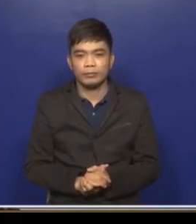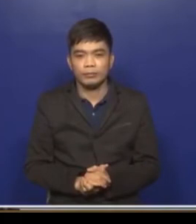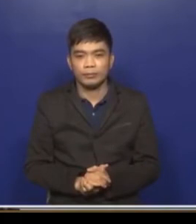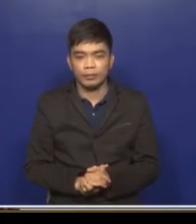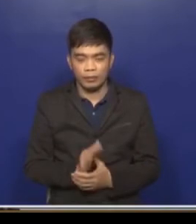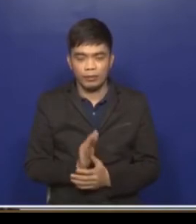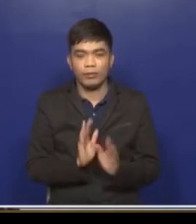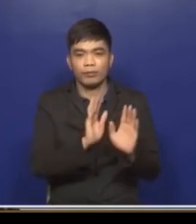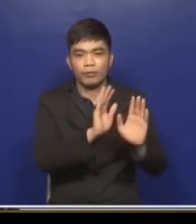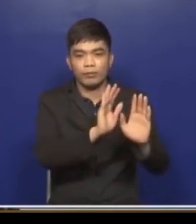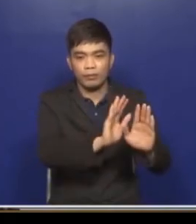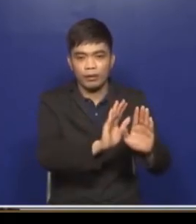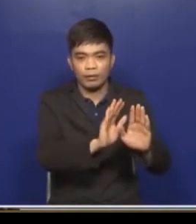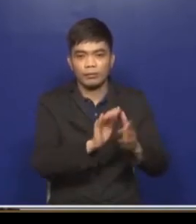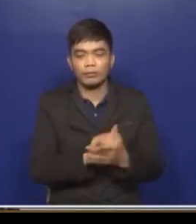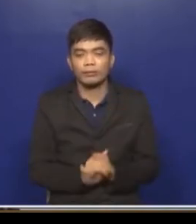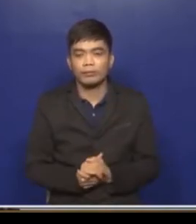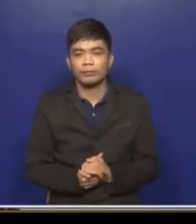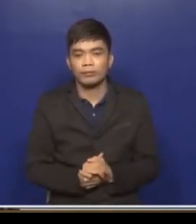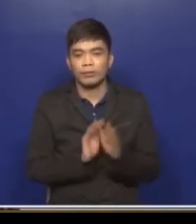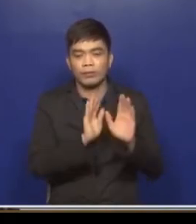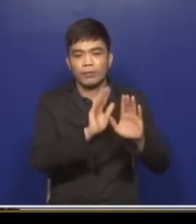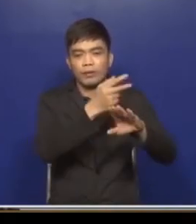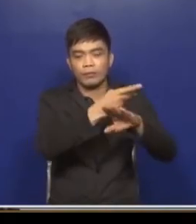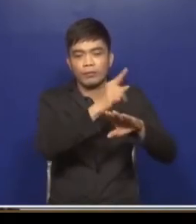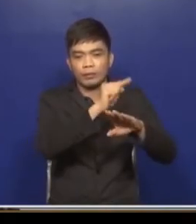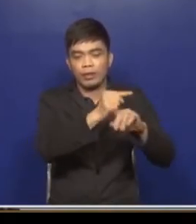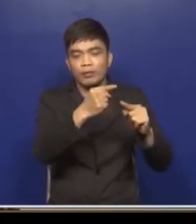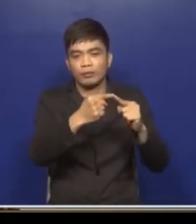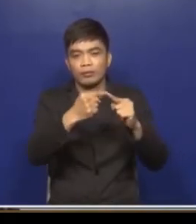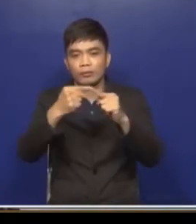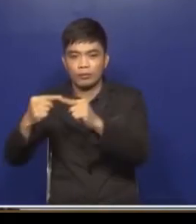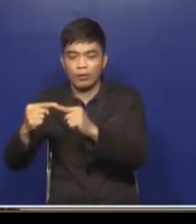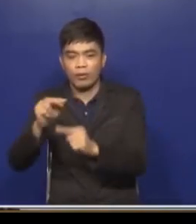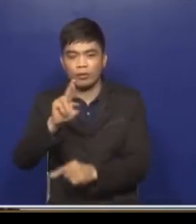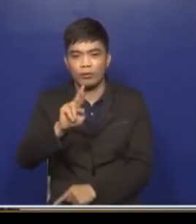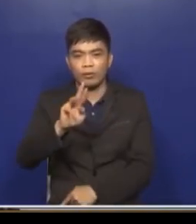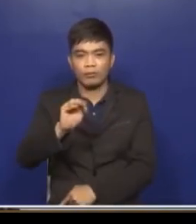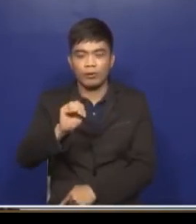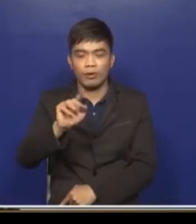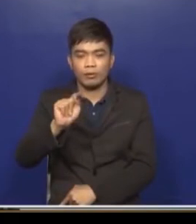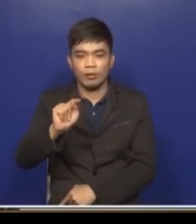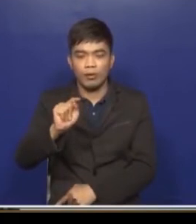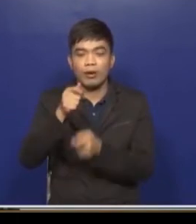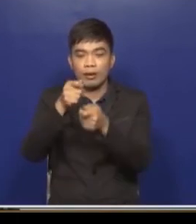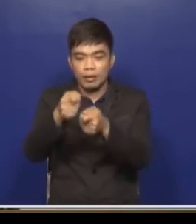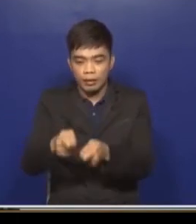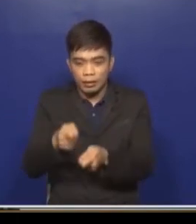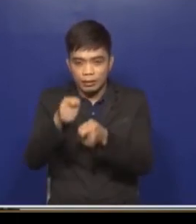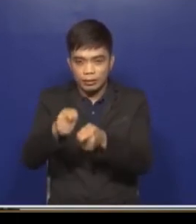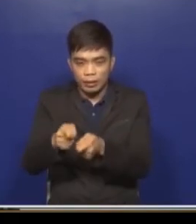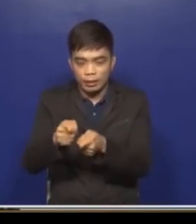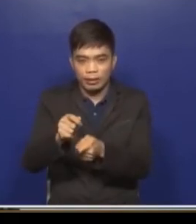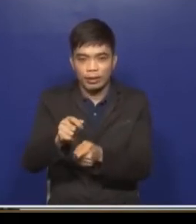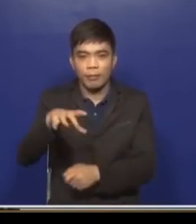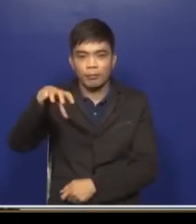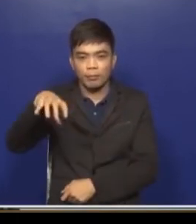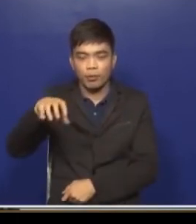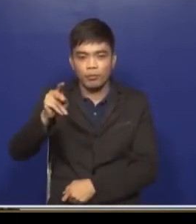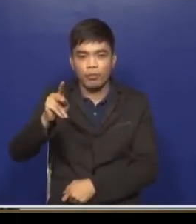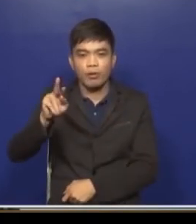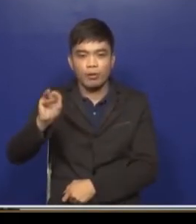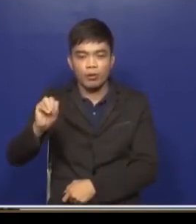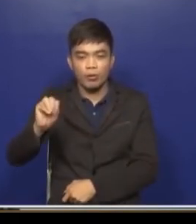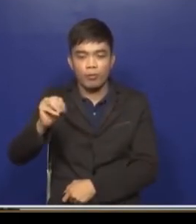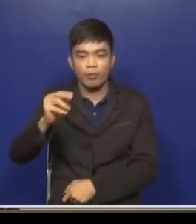ไรจึงขอเรีนประยังผ่านพประทานประยังรัม dollars HR และกรมส่เสริมสหากรอาช่วยไปดูแล